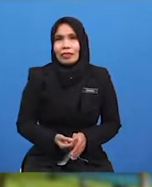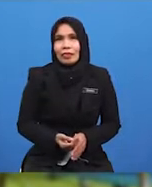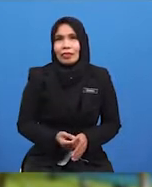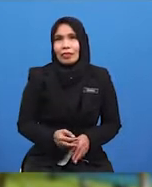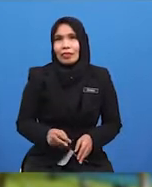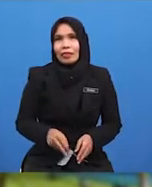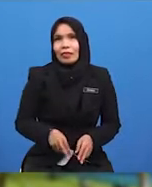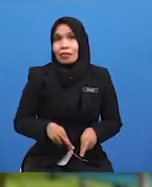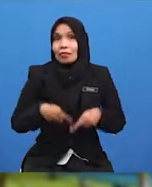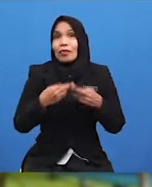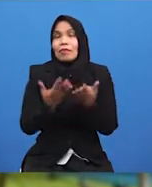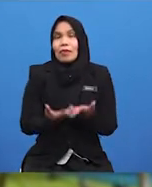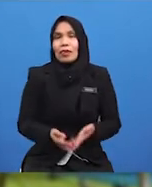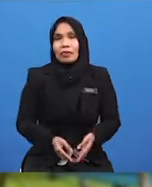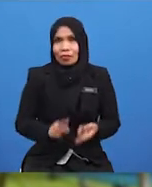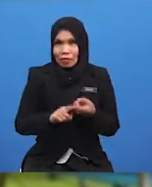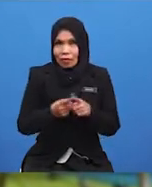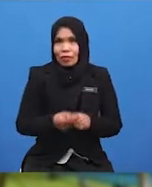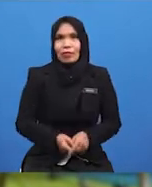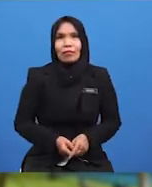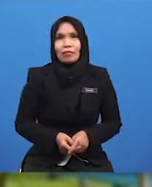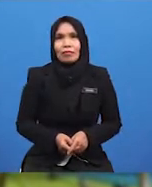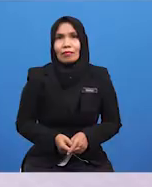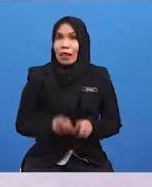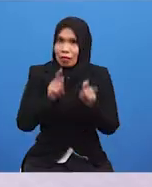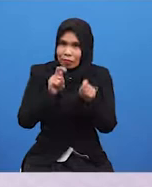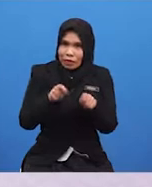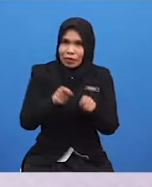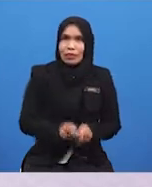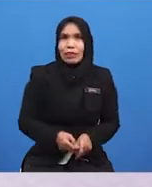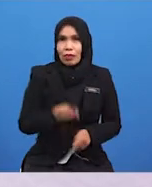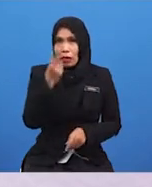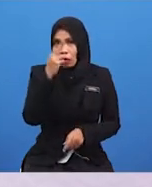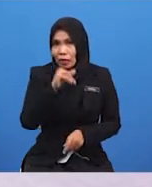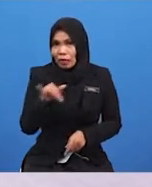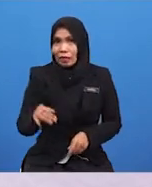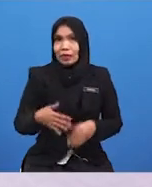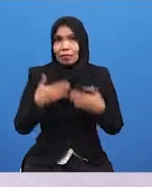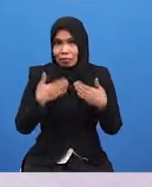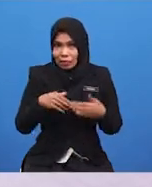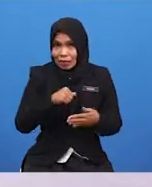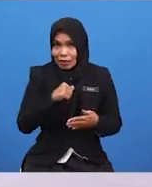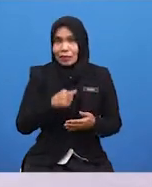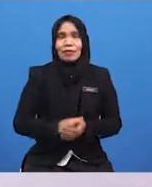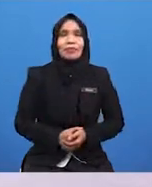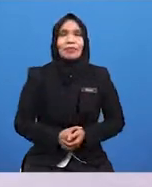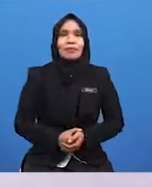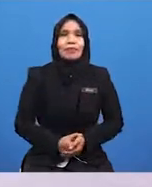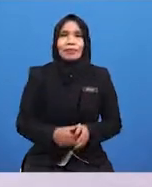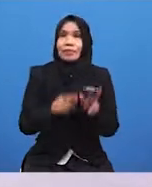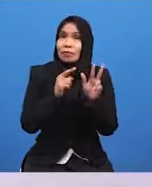kawan Hormatilah diri sendiri dahulu dan yang ketiga